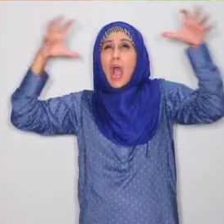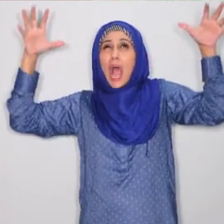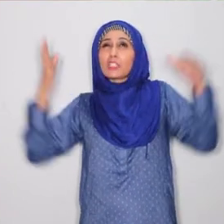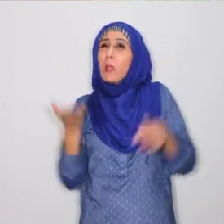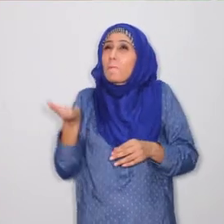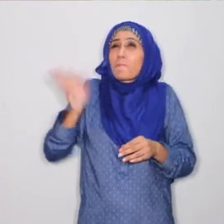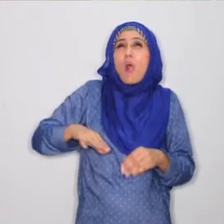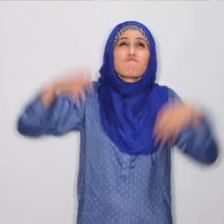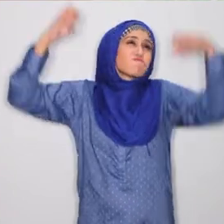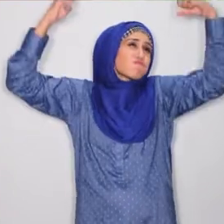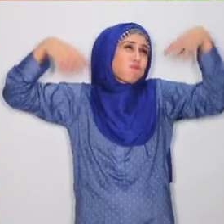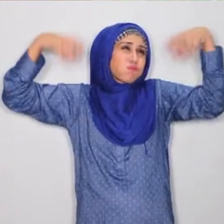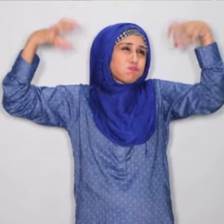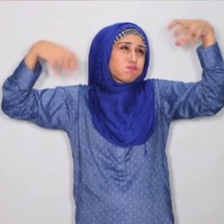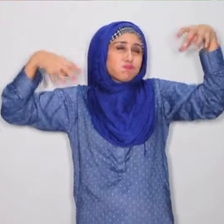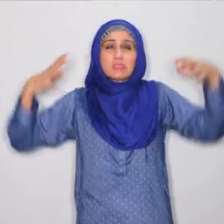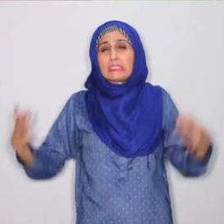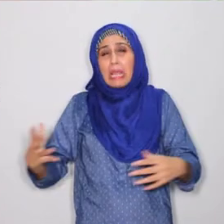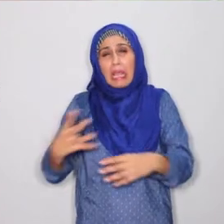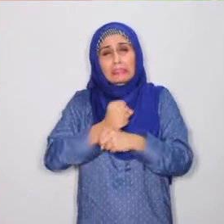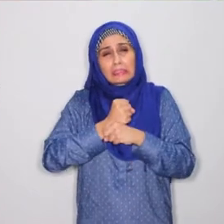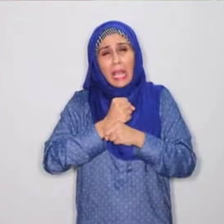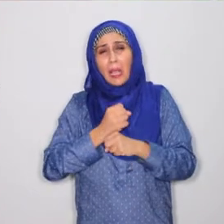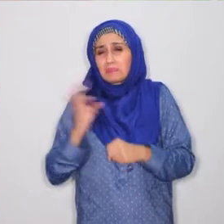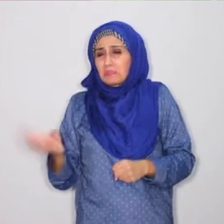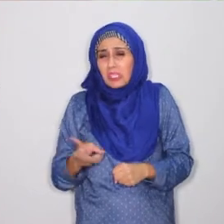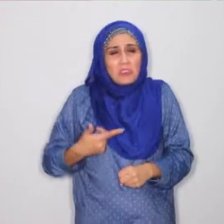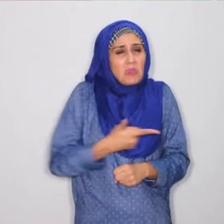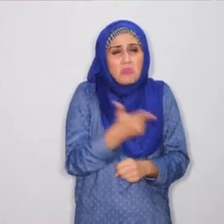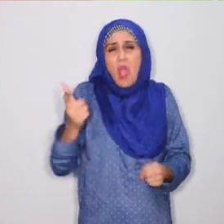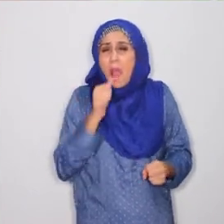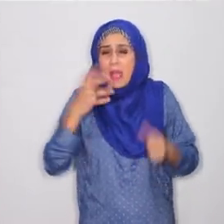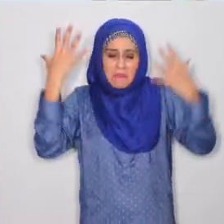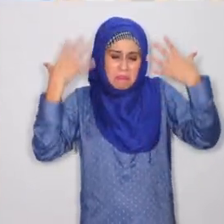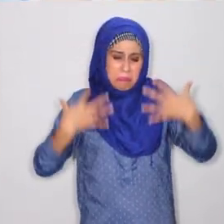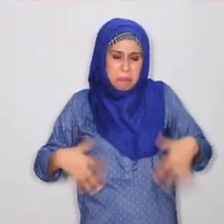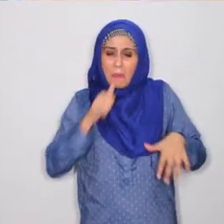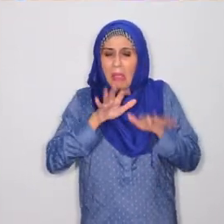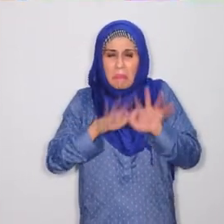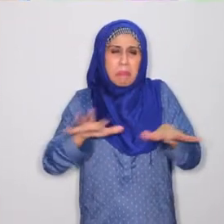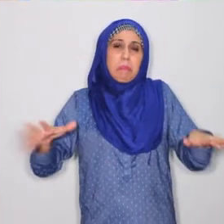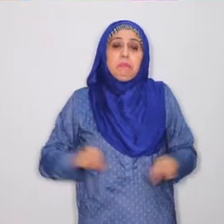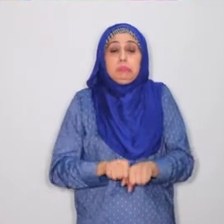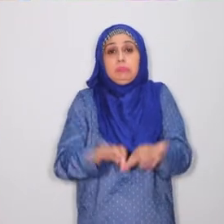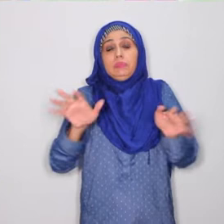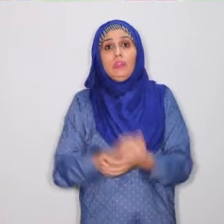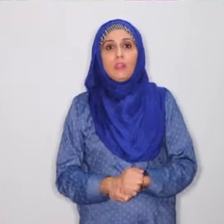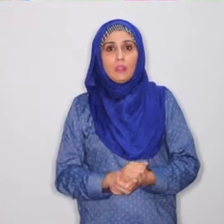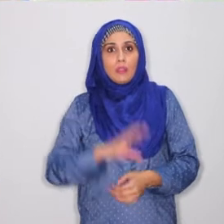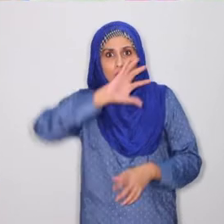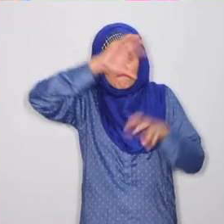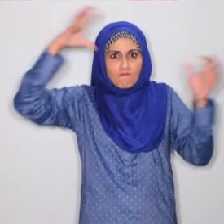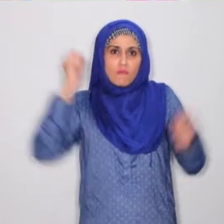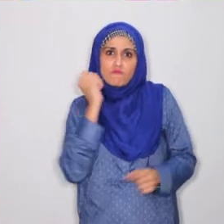और बारिश करके सब कुछ गीला कर देता है बदलने छिड़क कर